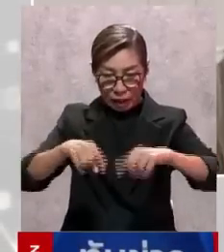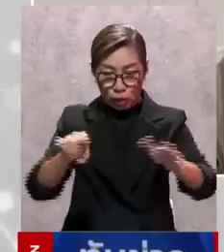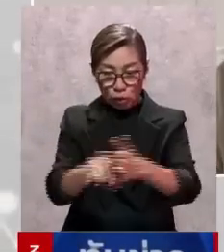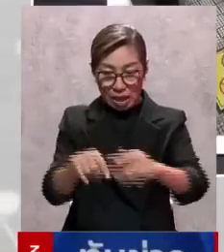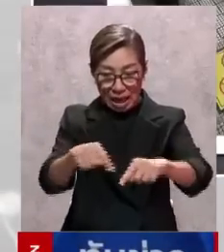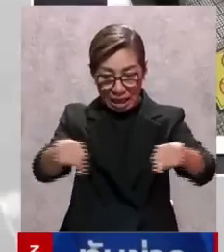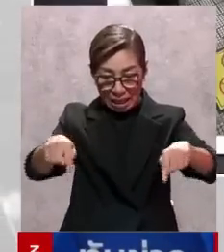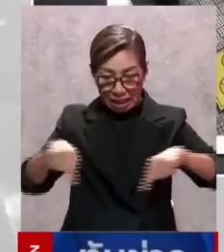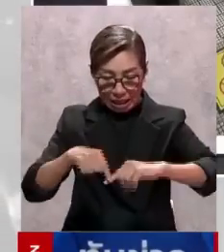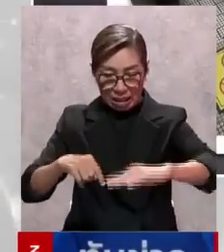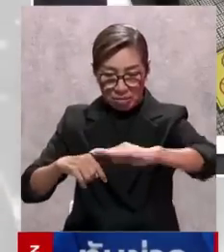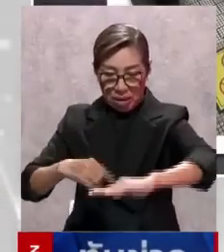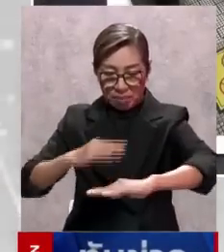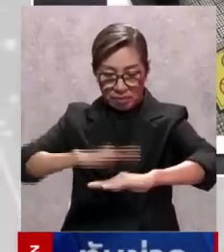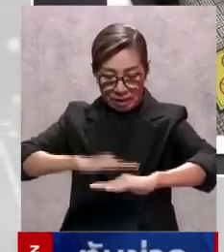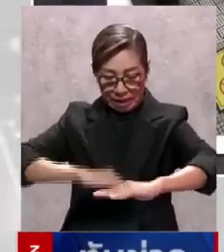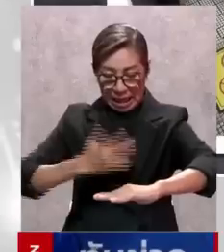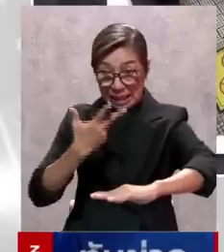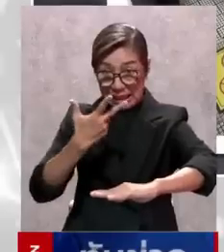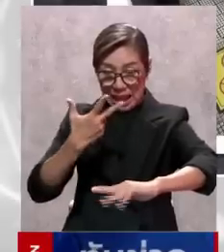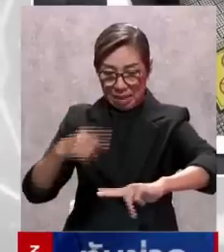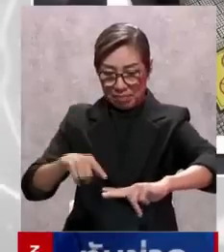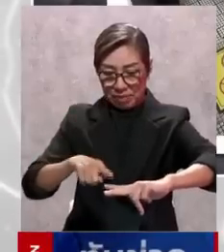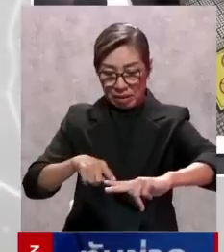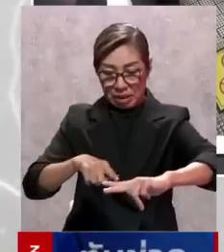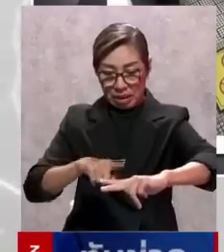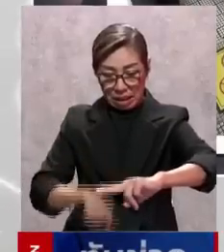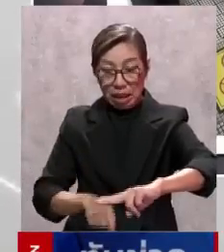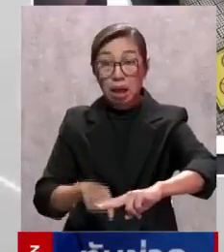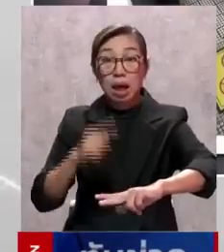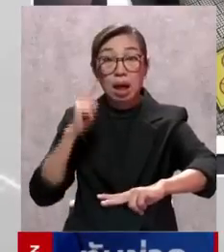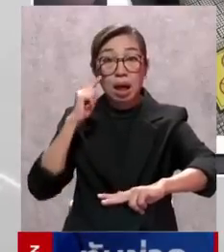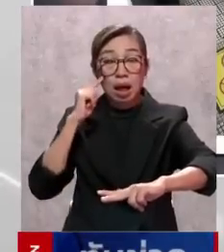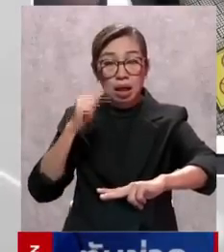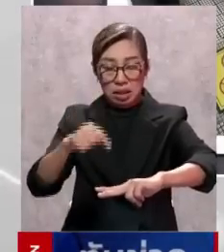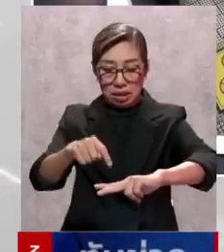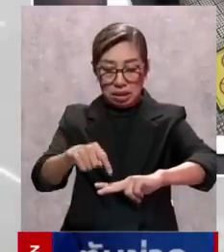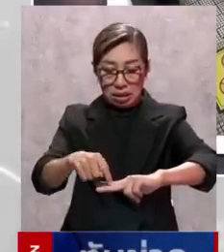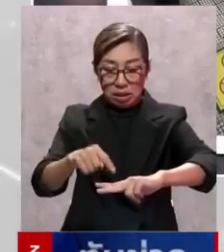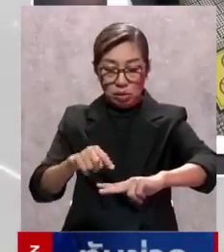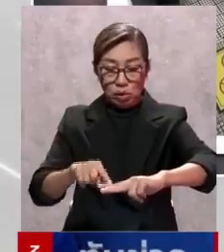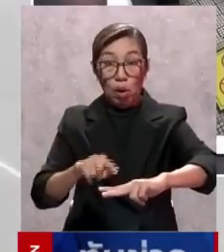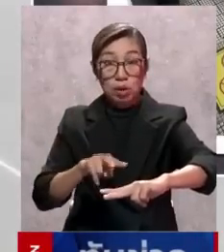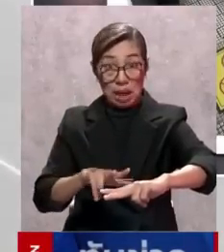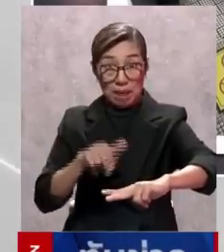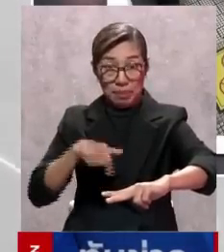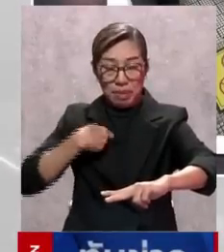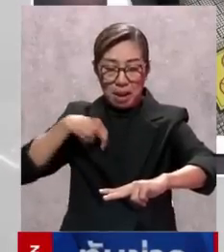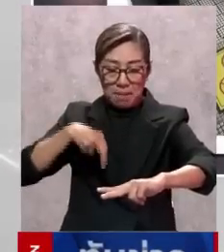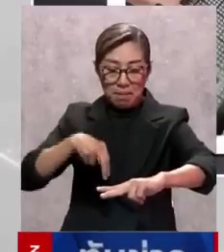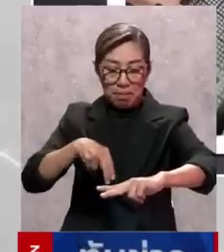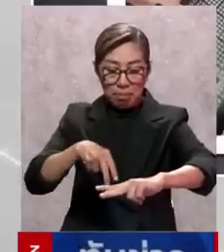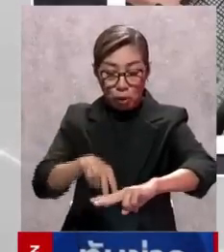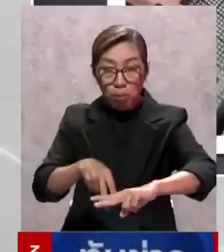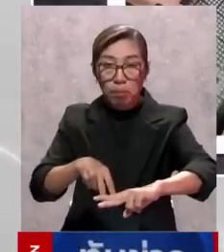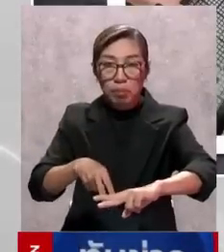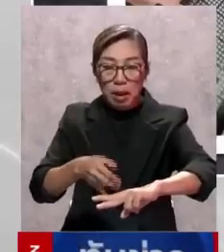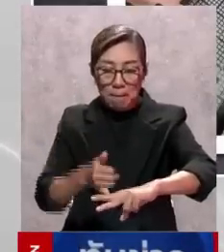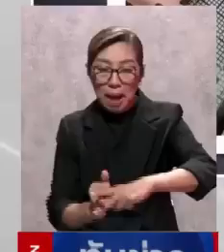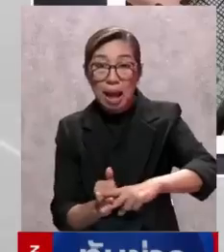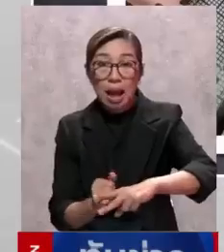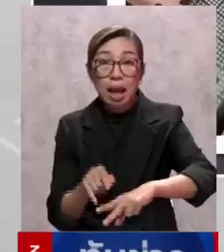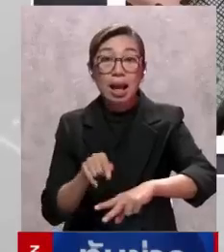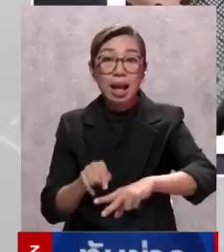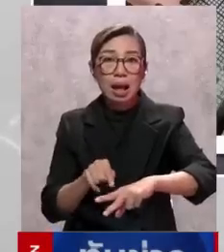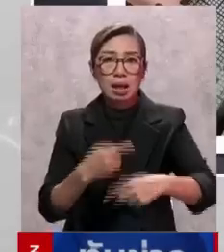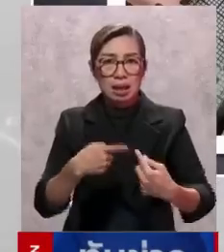มันยุบลงไปมันไปตรงข้ามเลยนะตรงกันข้ามกับที่ก่อนหน้านี้ทางสนามบินเขาออกมาชี้แจงว่ า ได้ดูภ